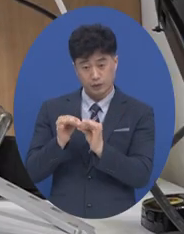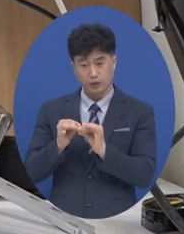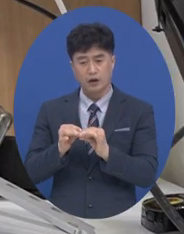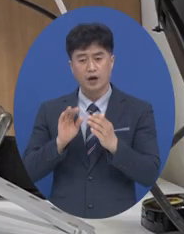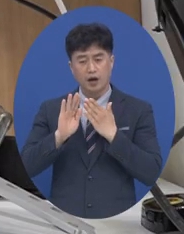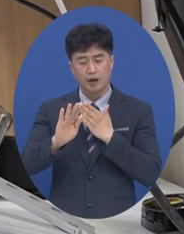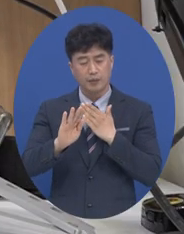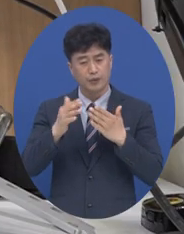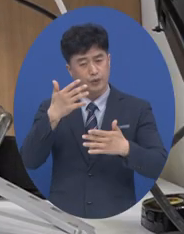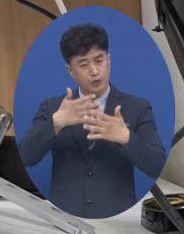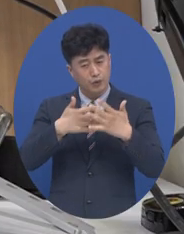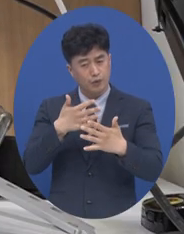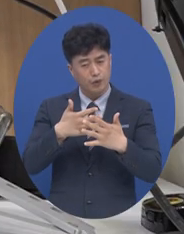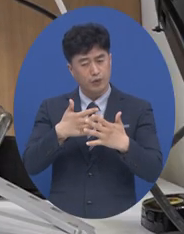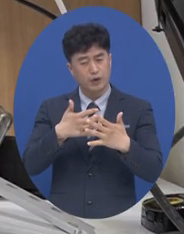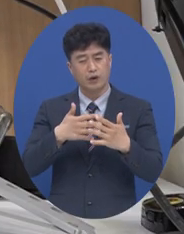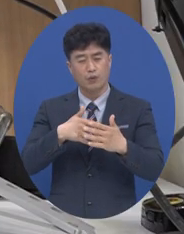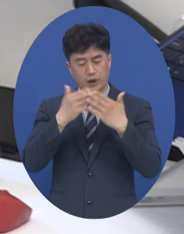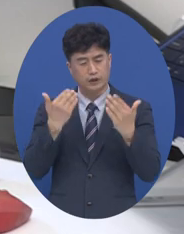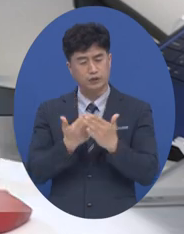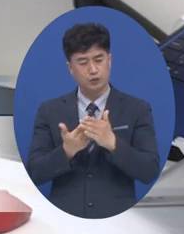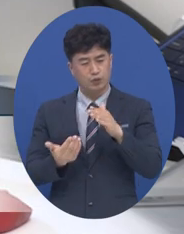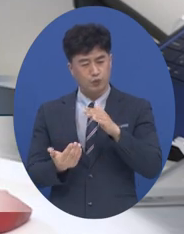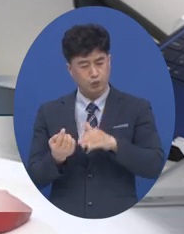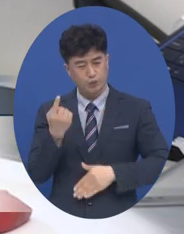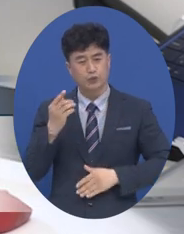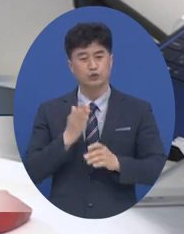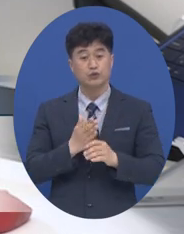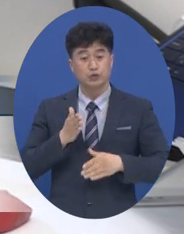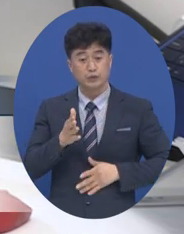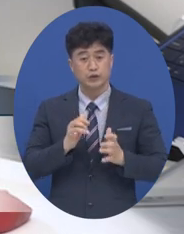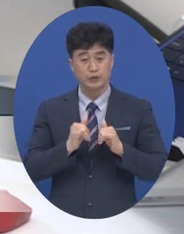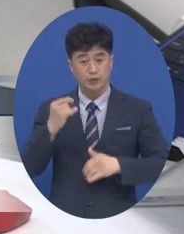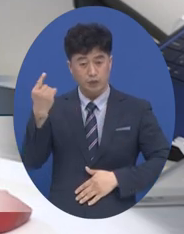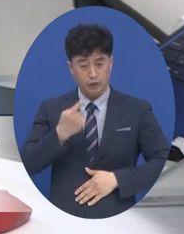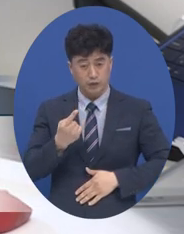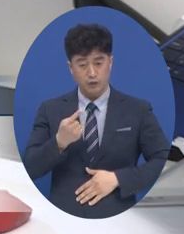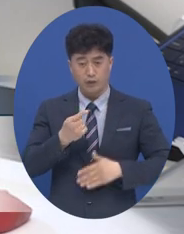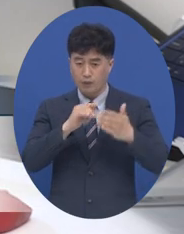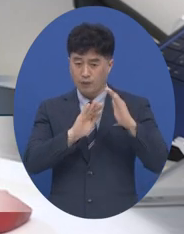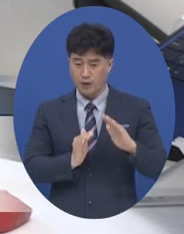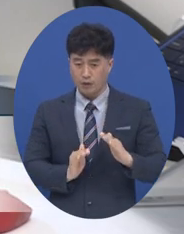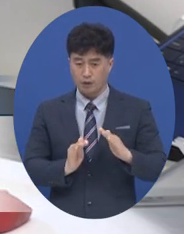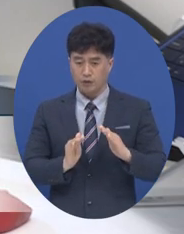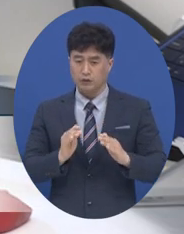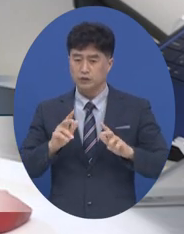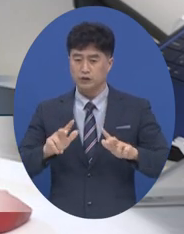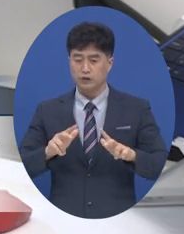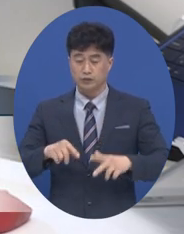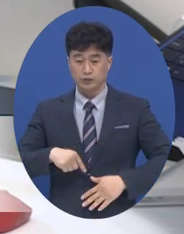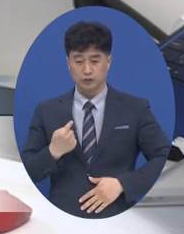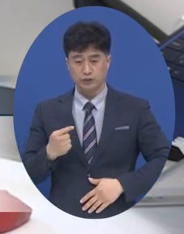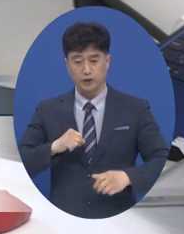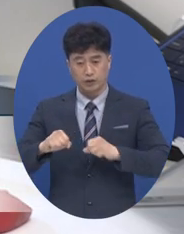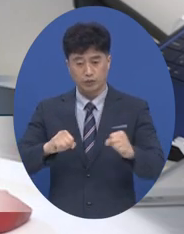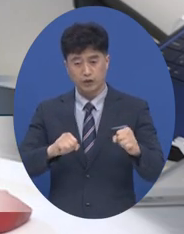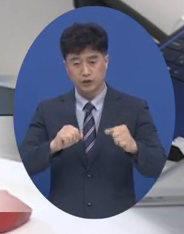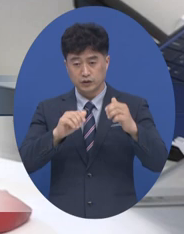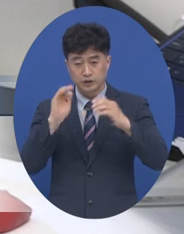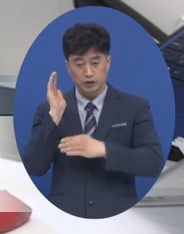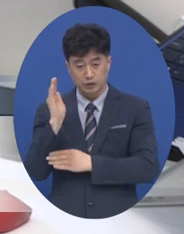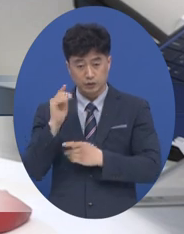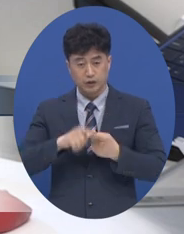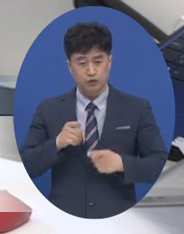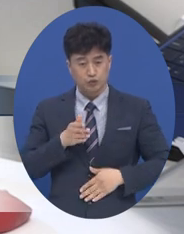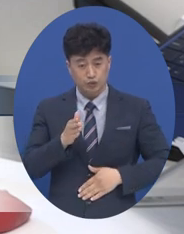차기작에 완성도를 높이고 있습니다 전문가 분들도 와서 소주 거 리 나 저희가 진행하고 있는 이어 이 길에 대한 어떤